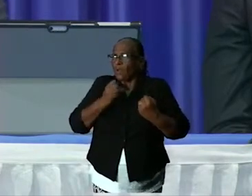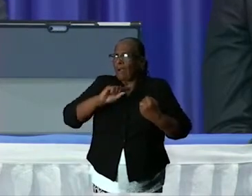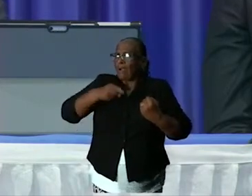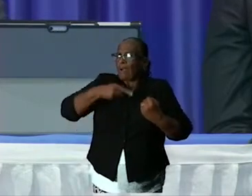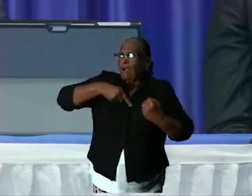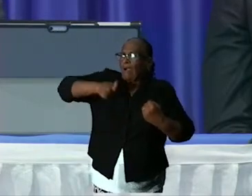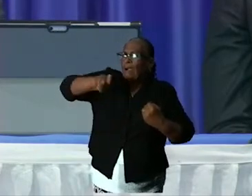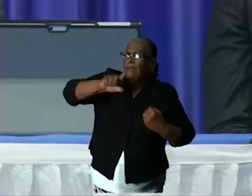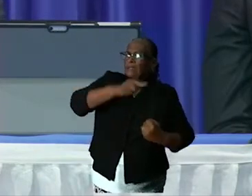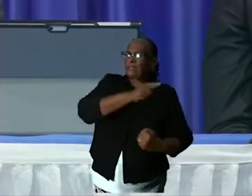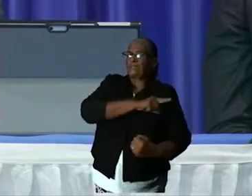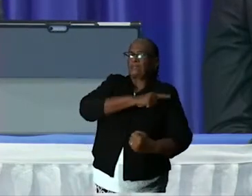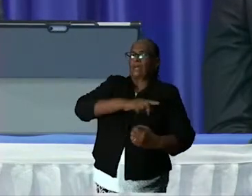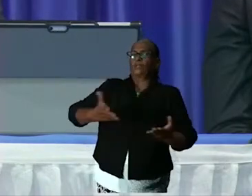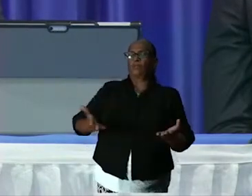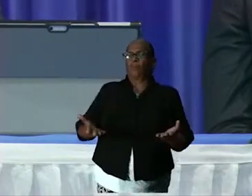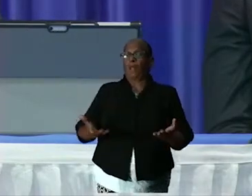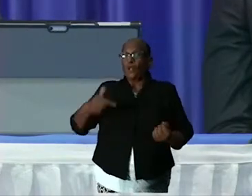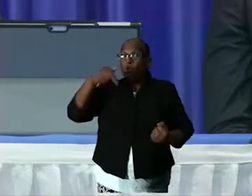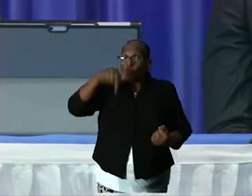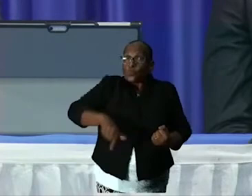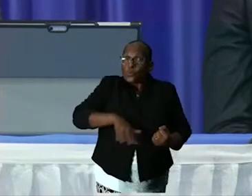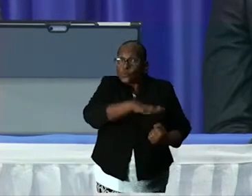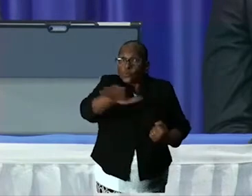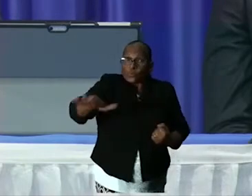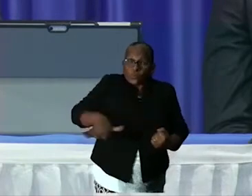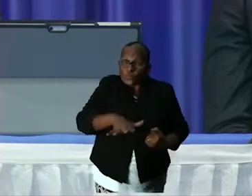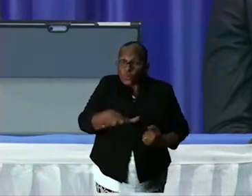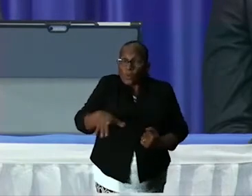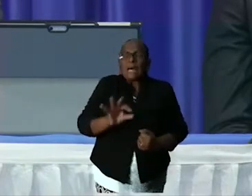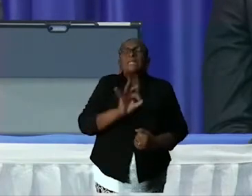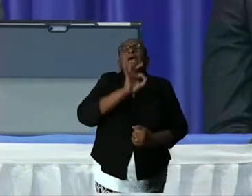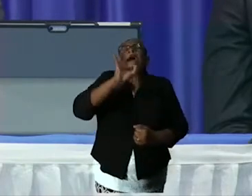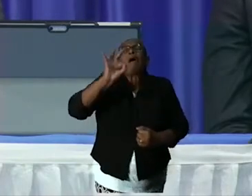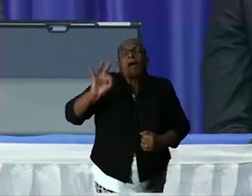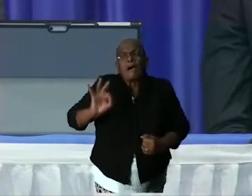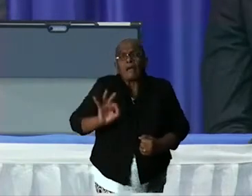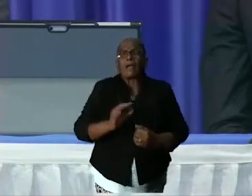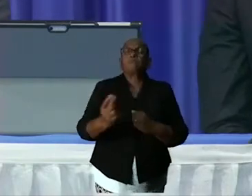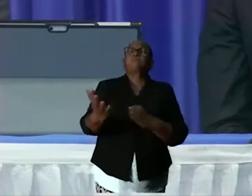normalisatie als de situatie zeer ernstig is, zeer dreigend is.